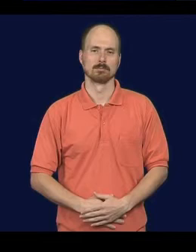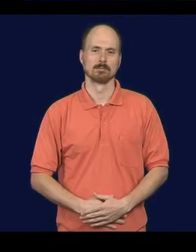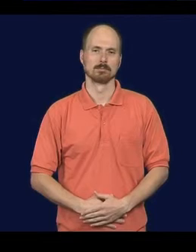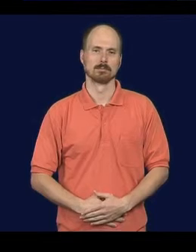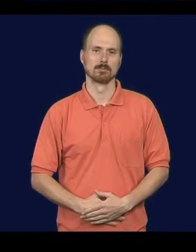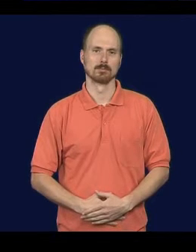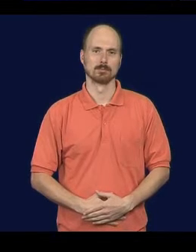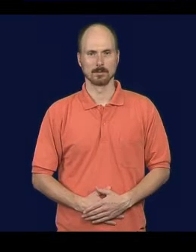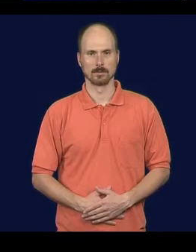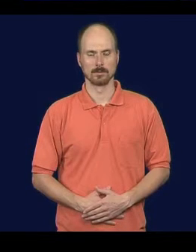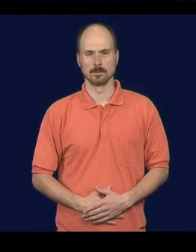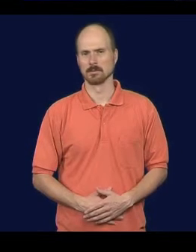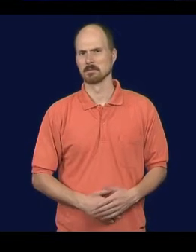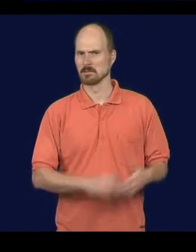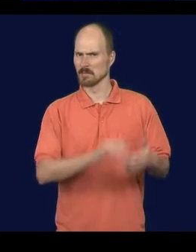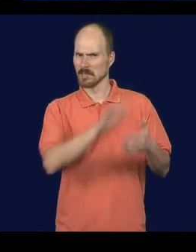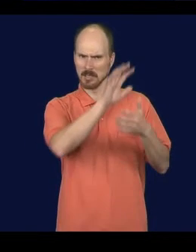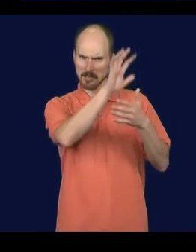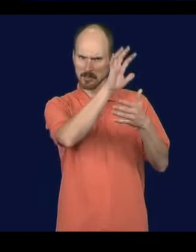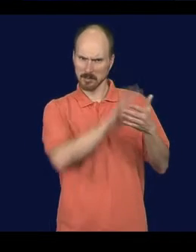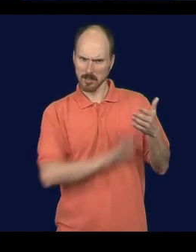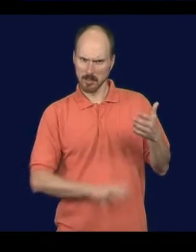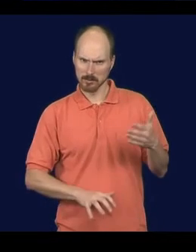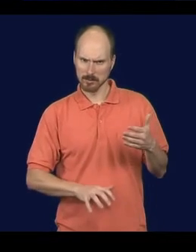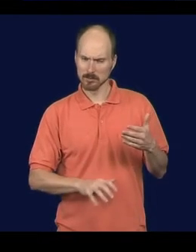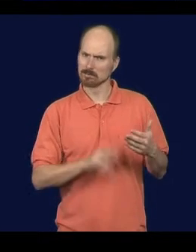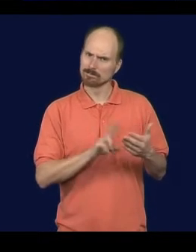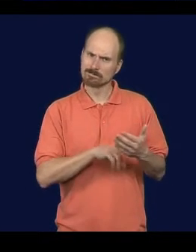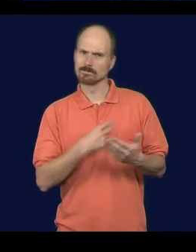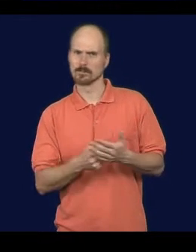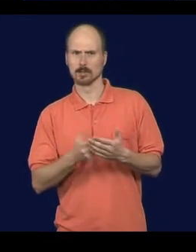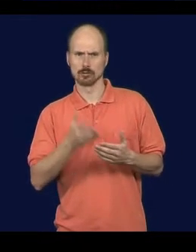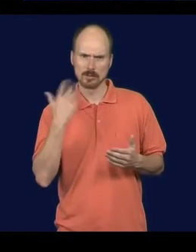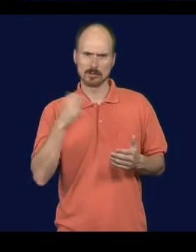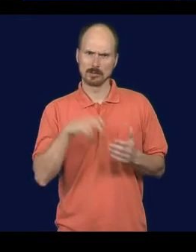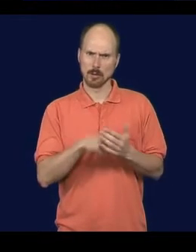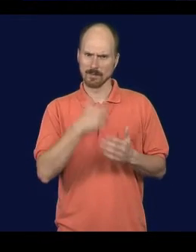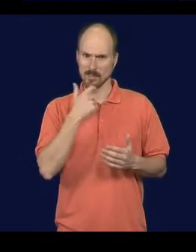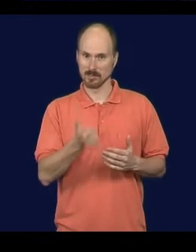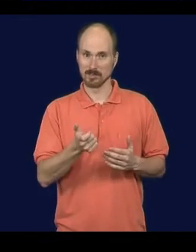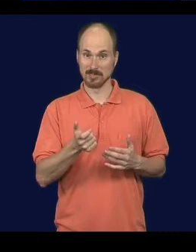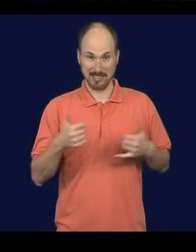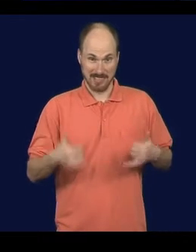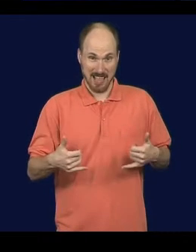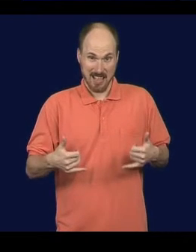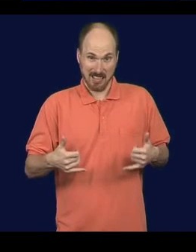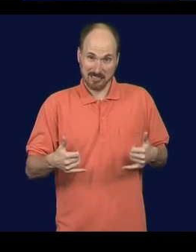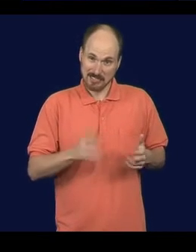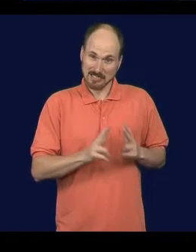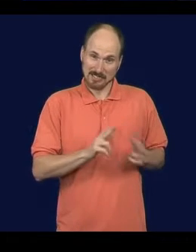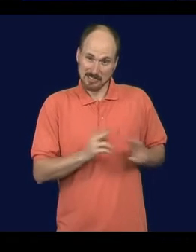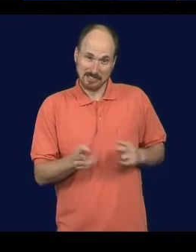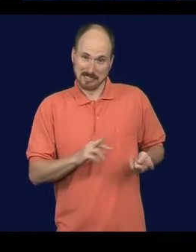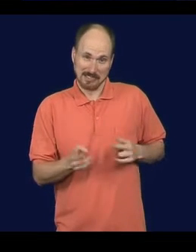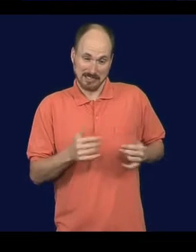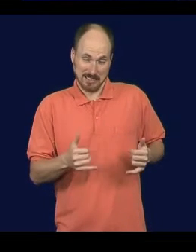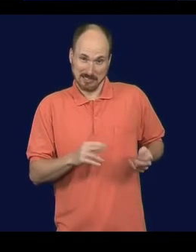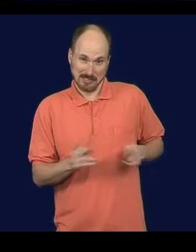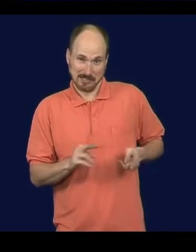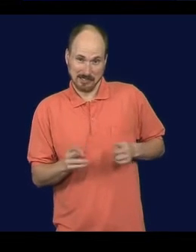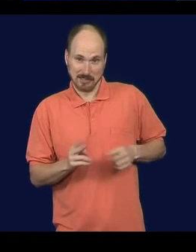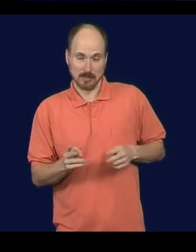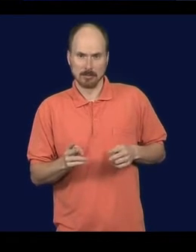Takže, co to je ForVision? ForVision umí detekovat překážky v cestě zrakově